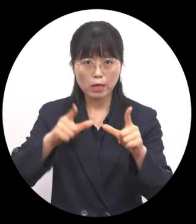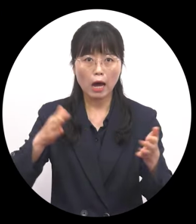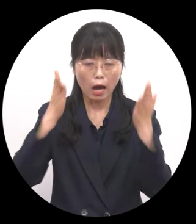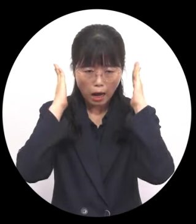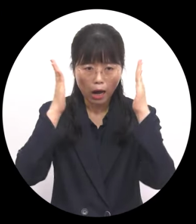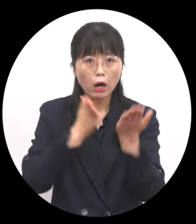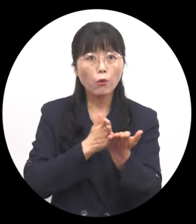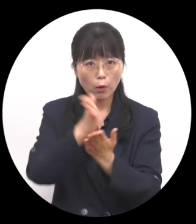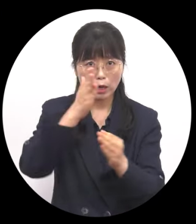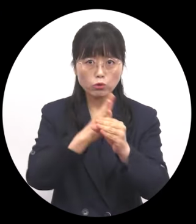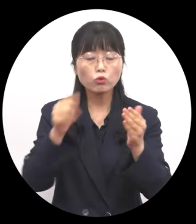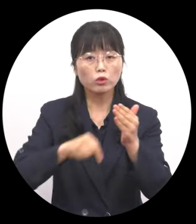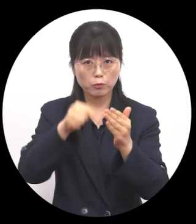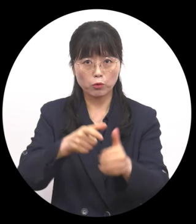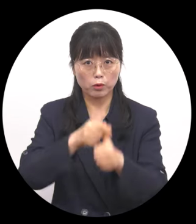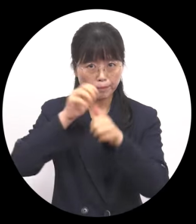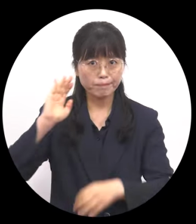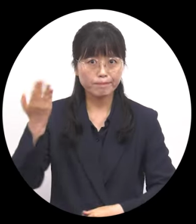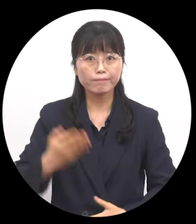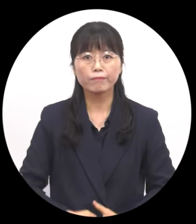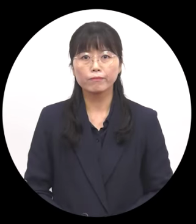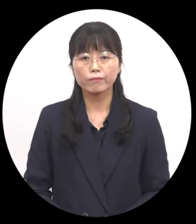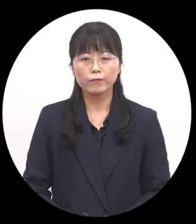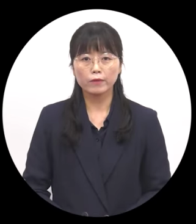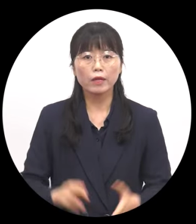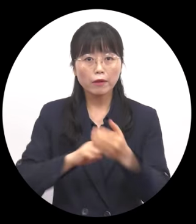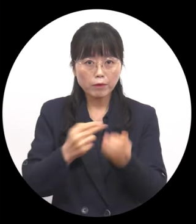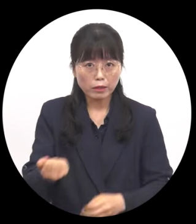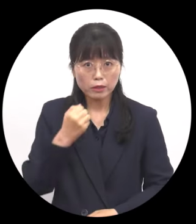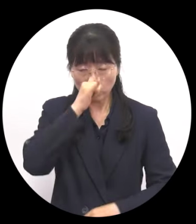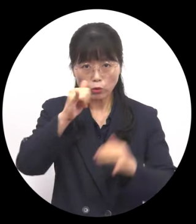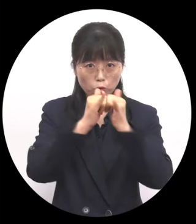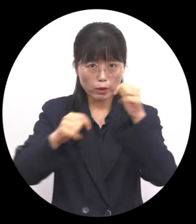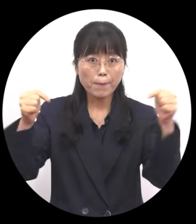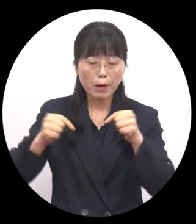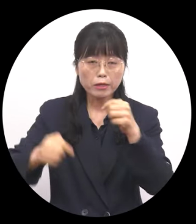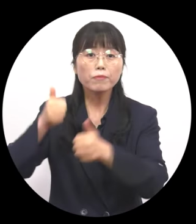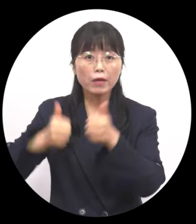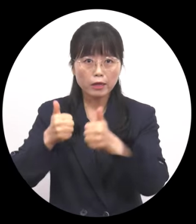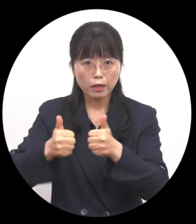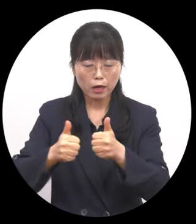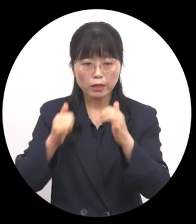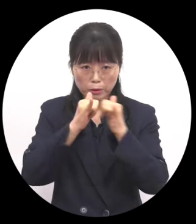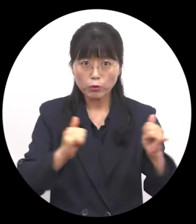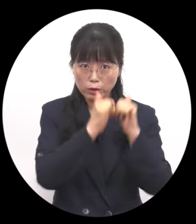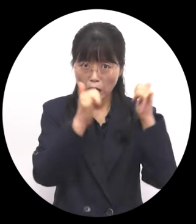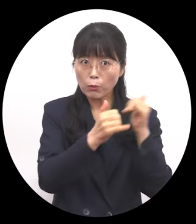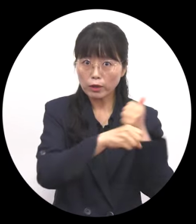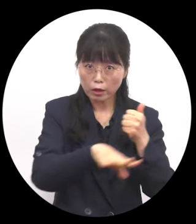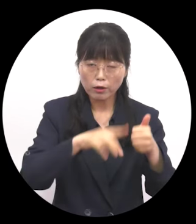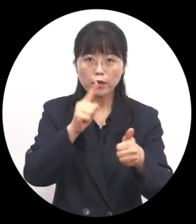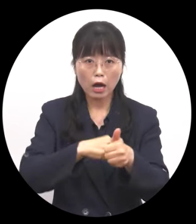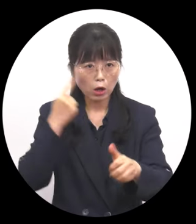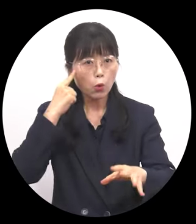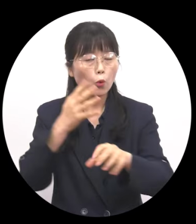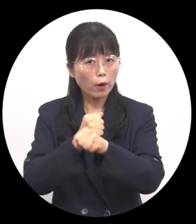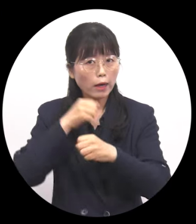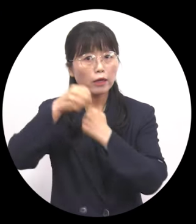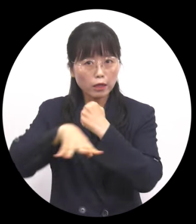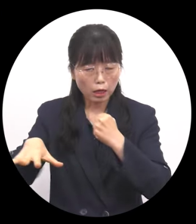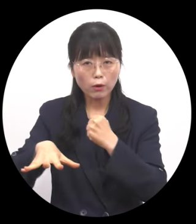학과 중심으로 선발합니다. 잠재능력 우수자 면접 전형은 인문사회 계열, 자연공학